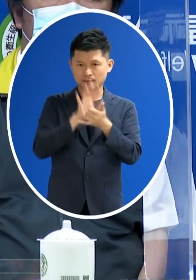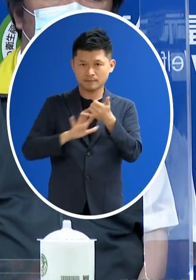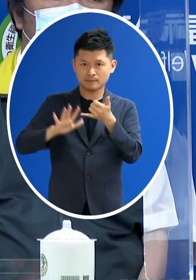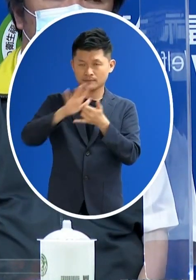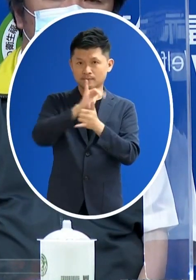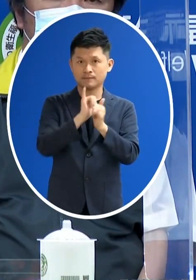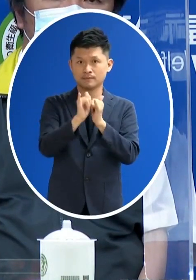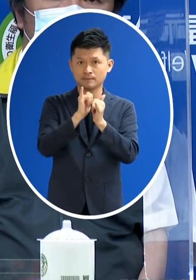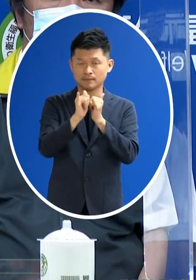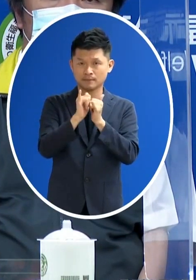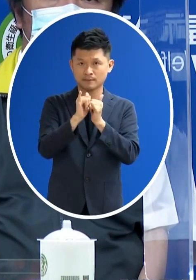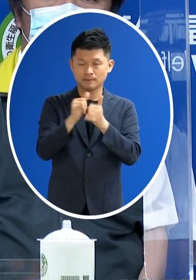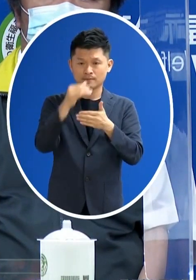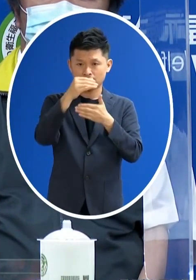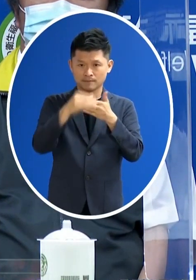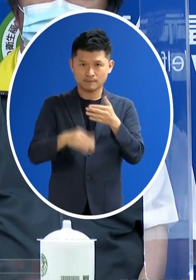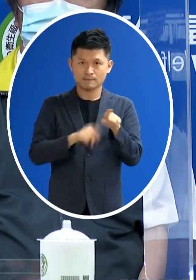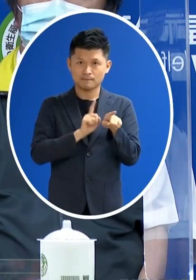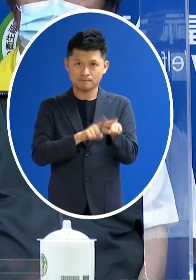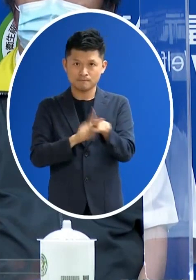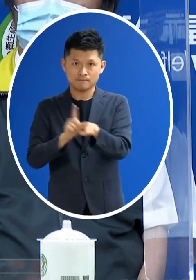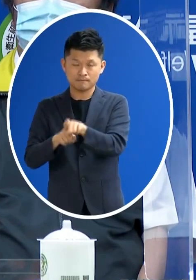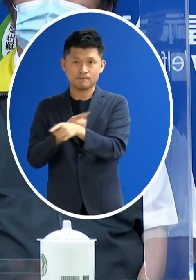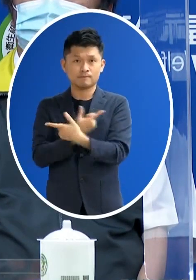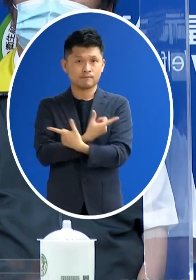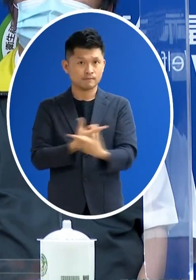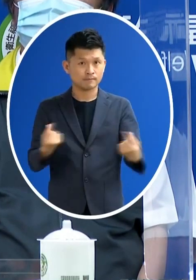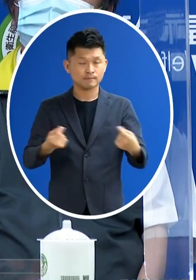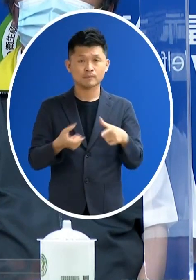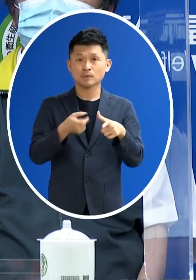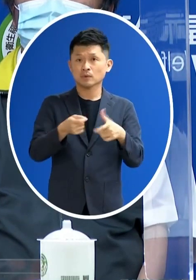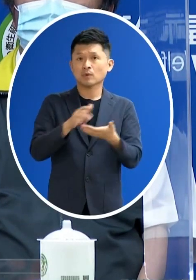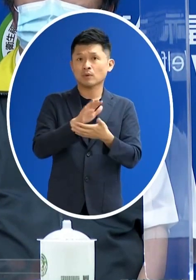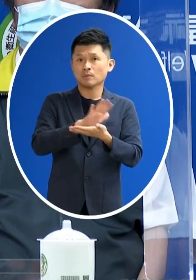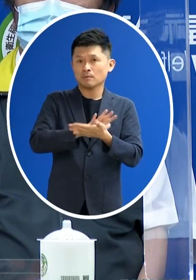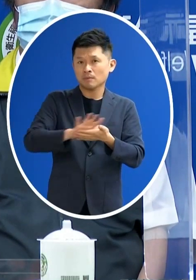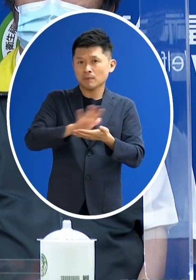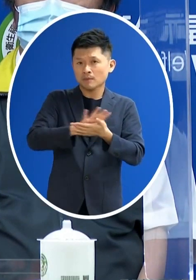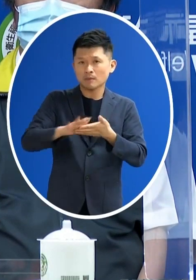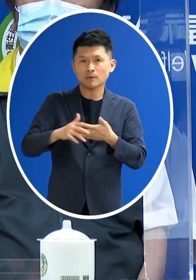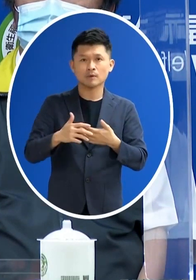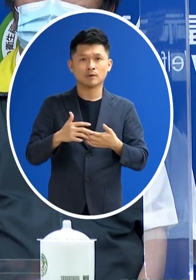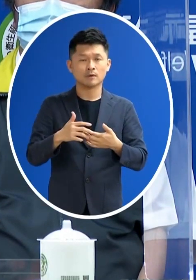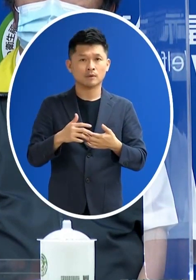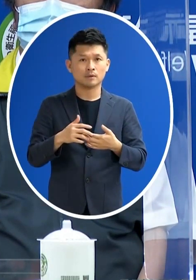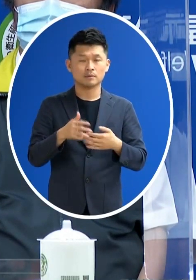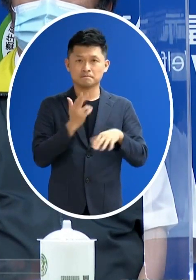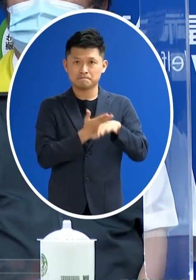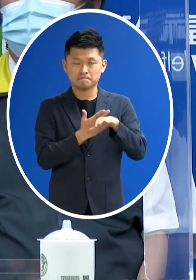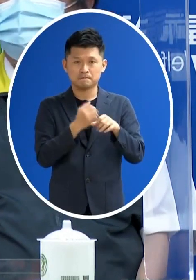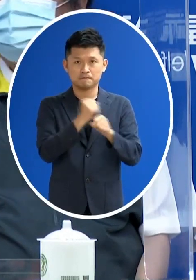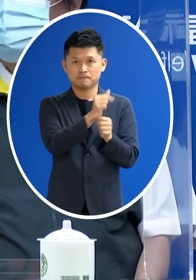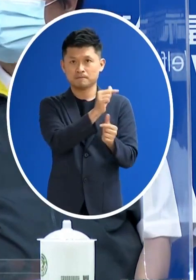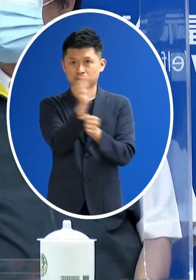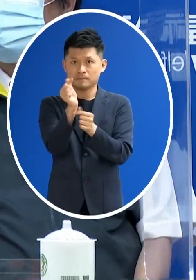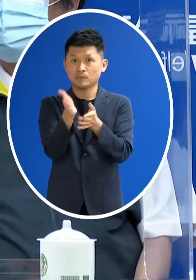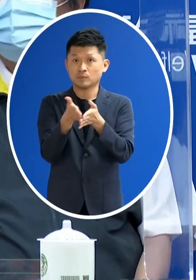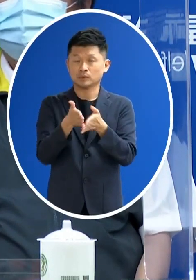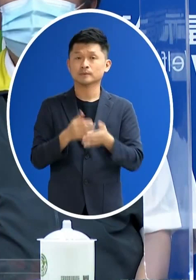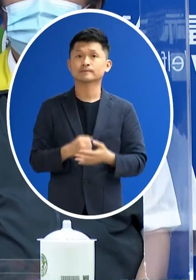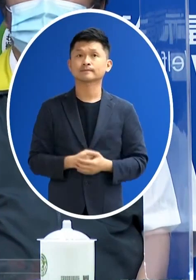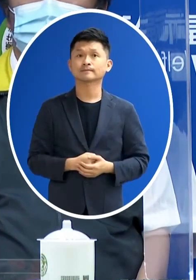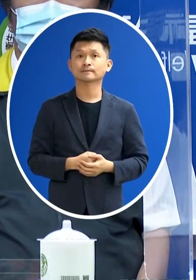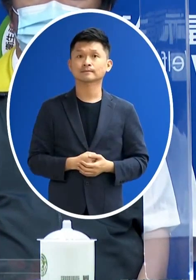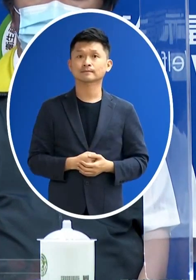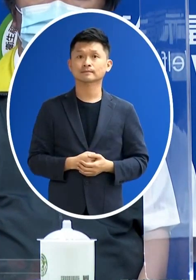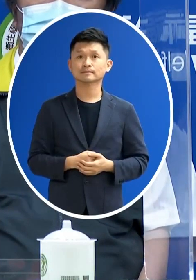体脚步一致哈，那能够把这个公共卫生的相关的手段把它做到完整。好，我们不希望